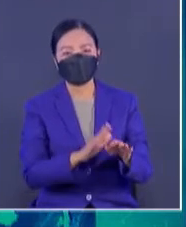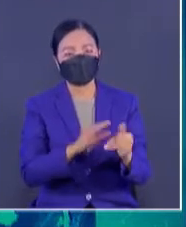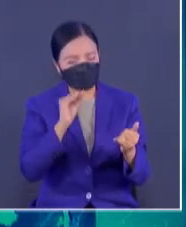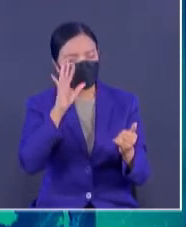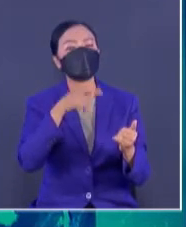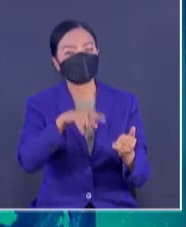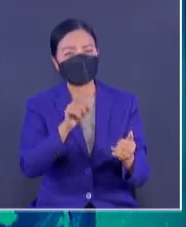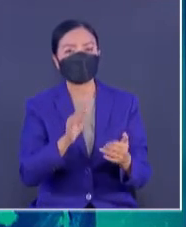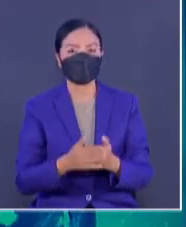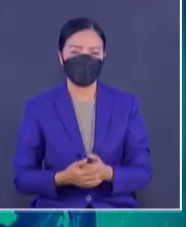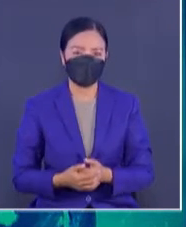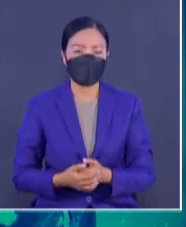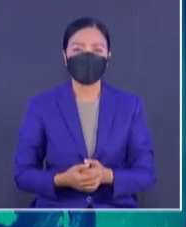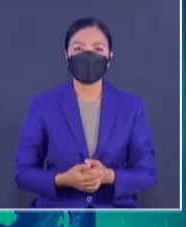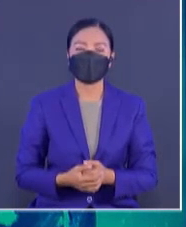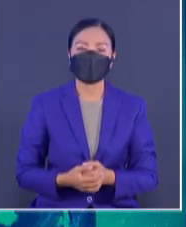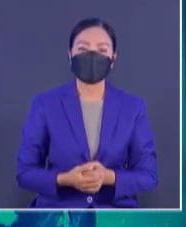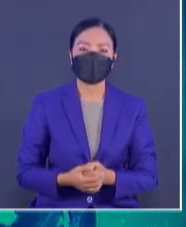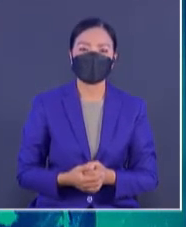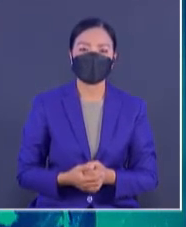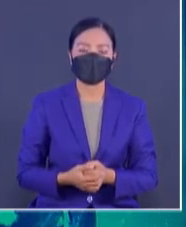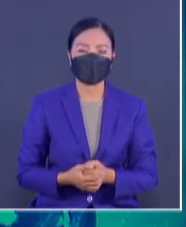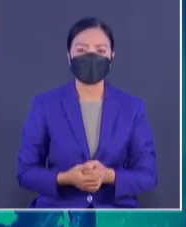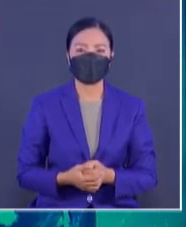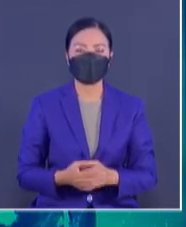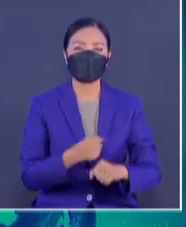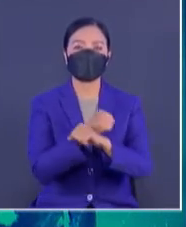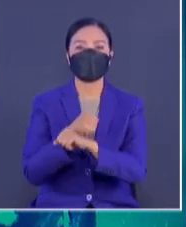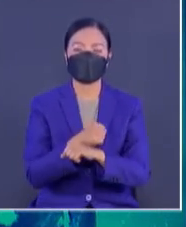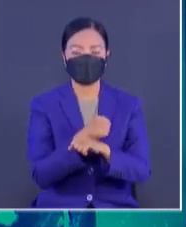ถ้าเกิดเหตุการณ์ที่ไม่คาดฝันเกิดขึ้นเนี่ยมันไม่คุ้มกันจริง ปลอดภัยที่สุดนะ ครับ ค่ะ